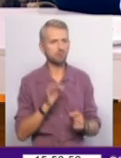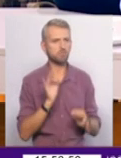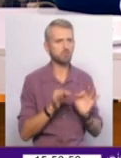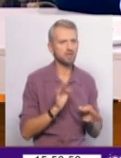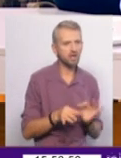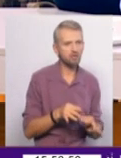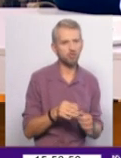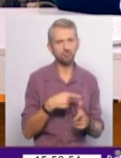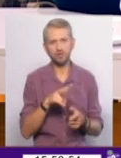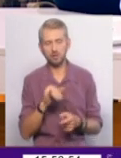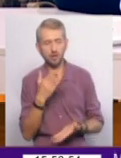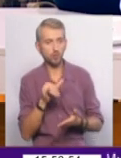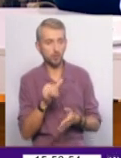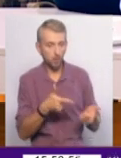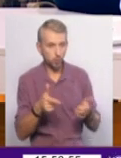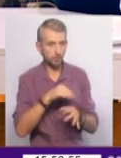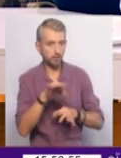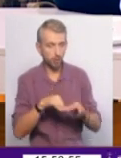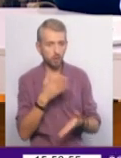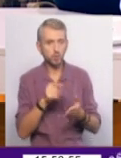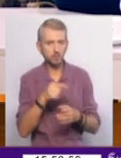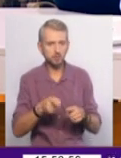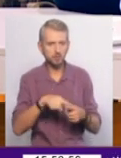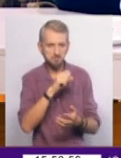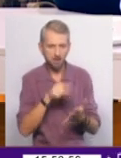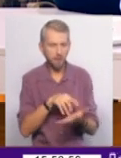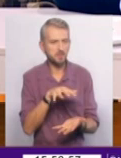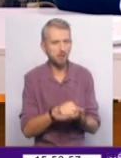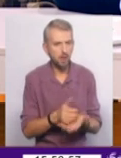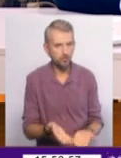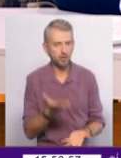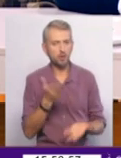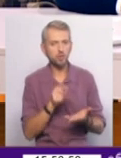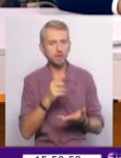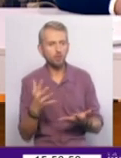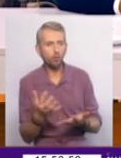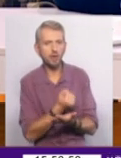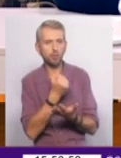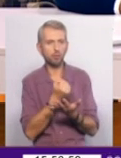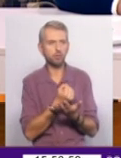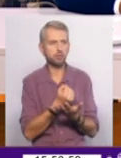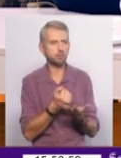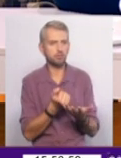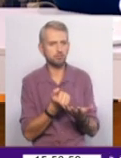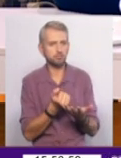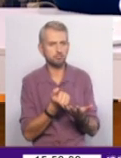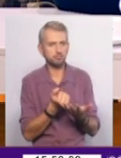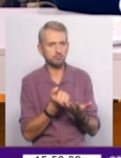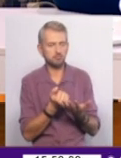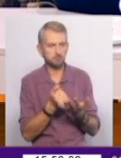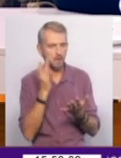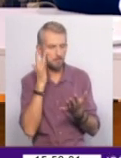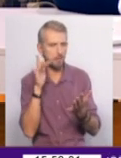ні. Якщо в тебе готовий проєкт, якщо ти цим питанням опікуєшся, якщо ти досягнув там певної точки, досягнув певної